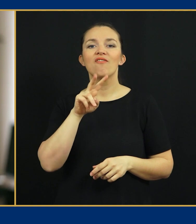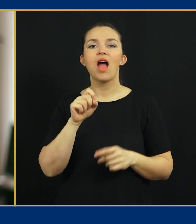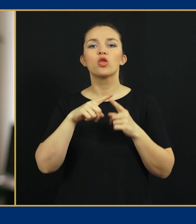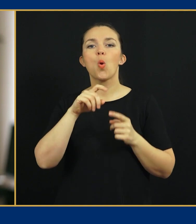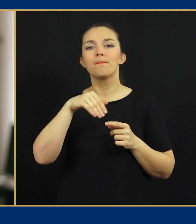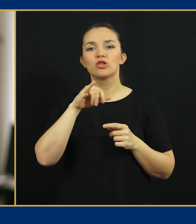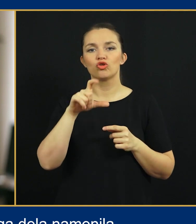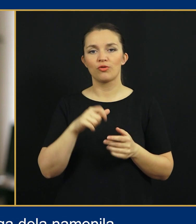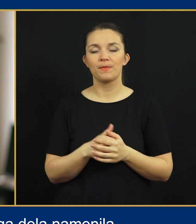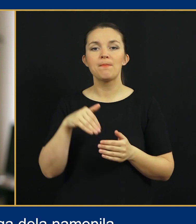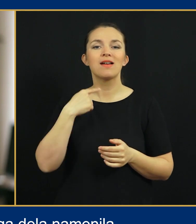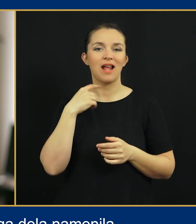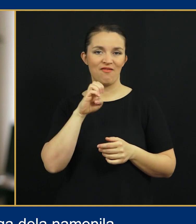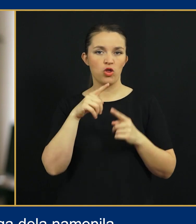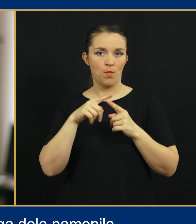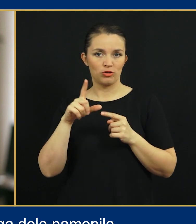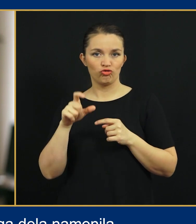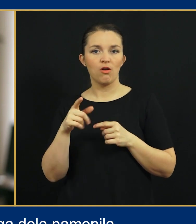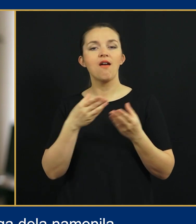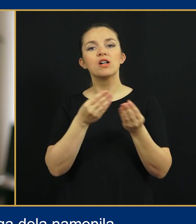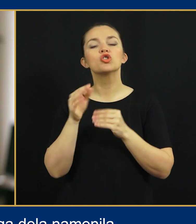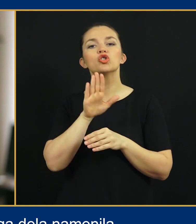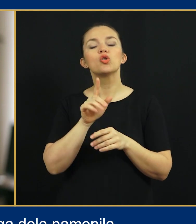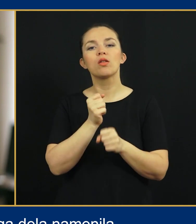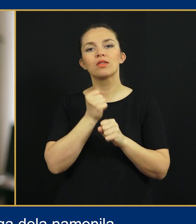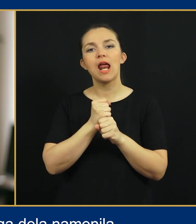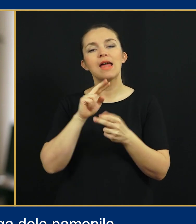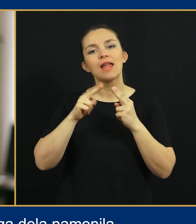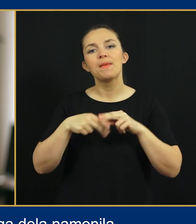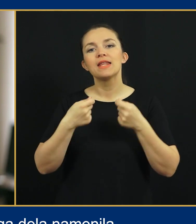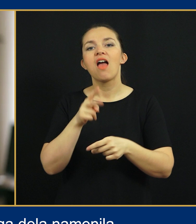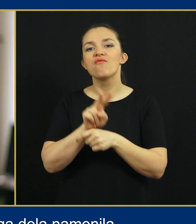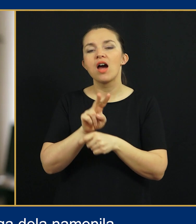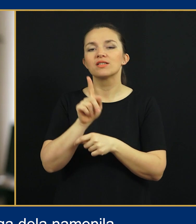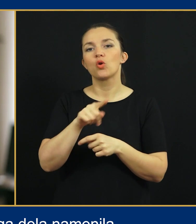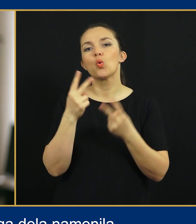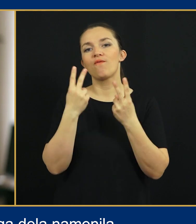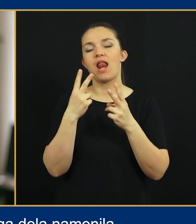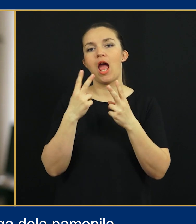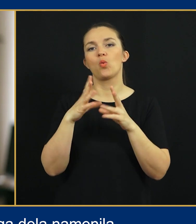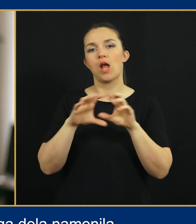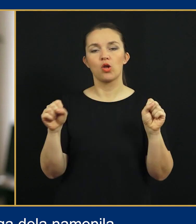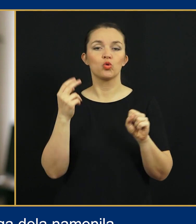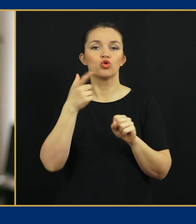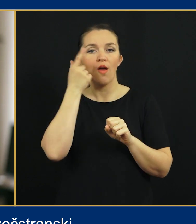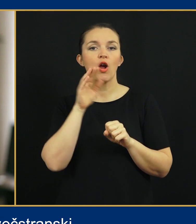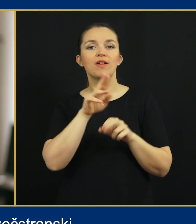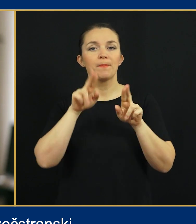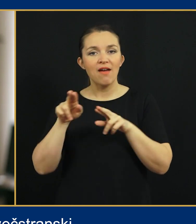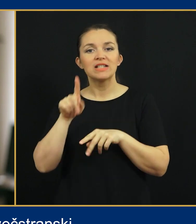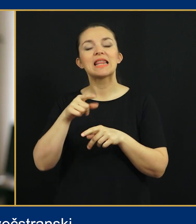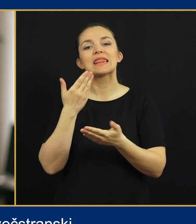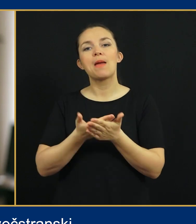Tomić. Magistra Eva Tomić je večino svojega dela namenila varstvu in uveljavljanju človekovih pravic in